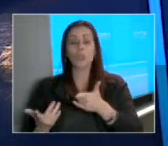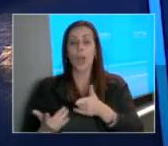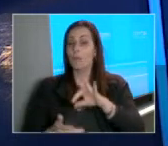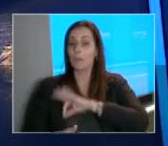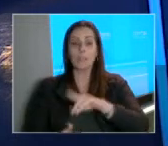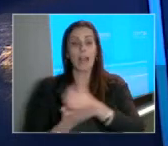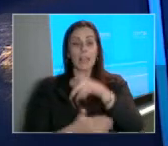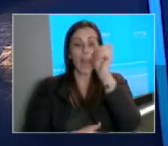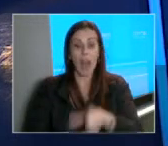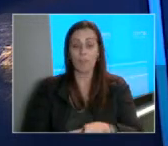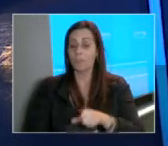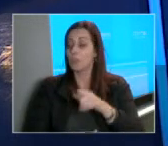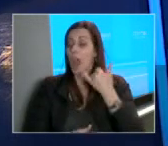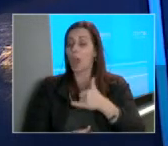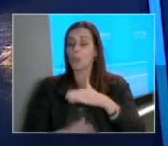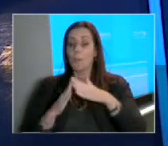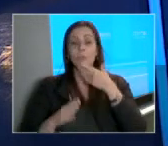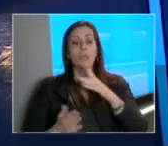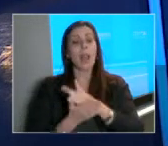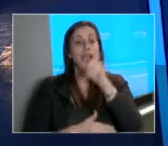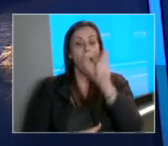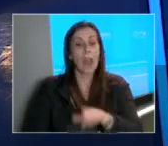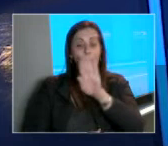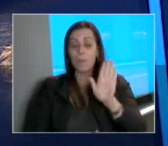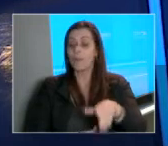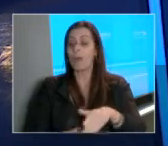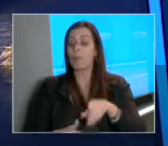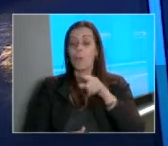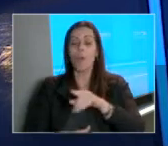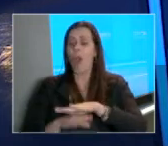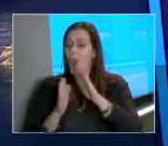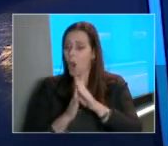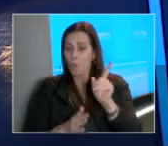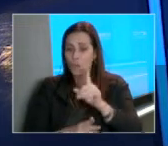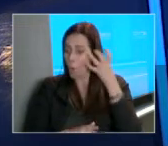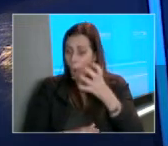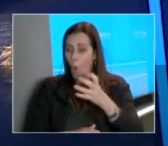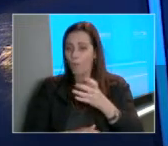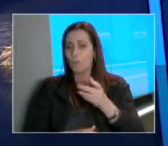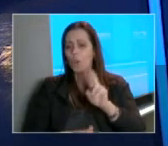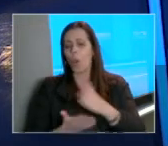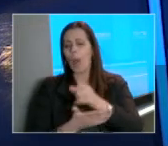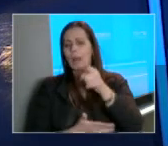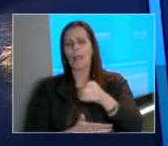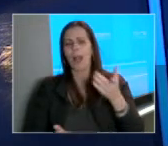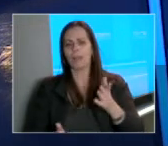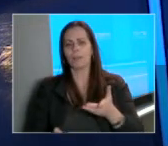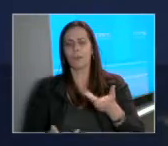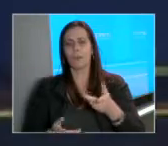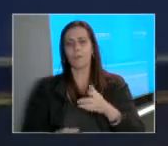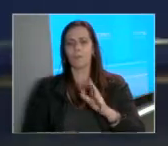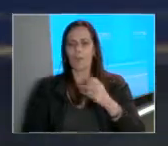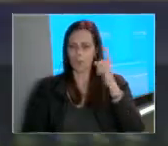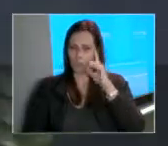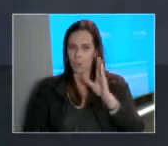של ליברמן, הגרון שלו בידיים של הבית היהודי, הגרון שלו בידיים של כל מי שהוא לא אוהב. איך הוא מוכן לעשות כזה דבר? קודם